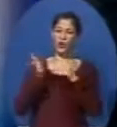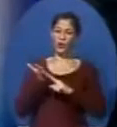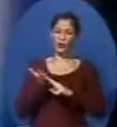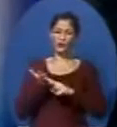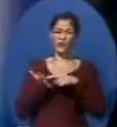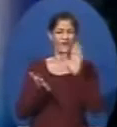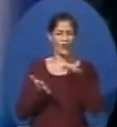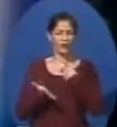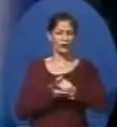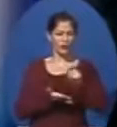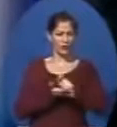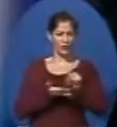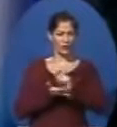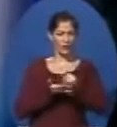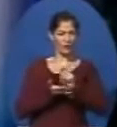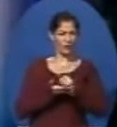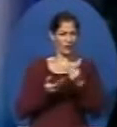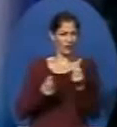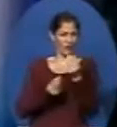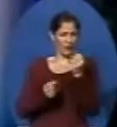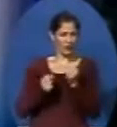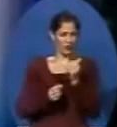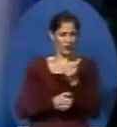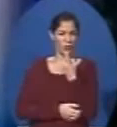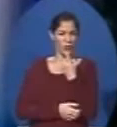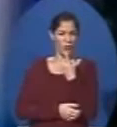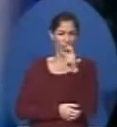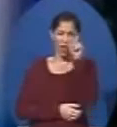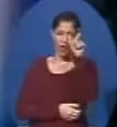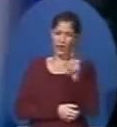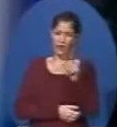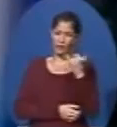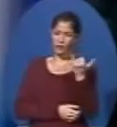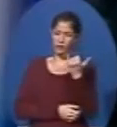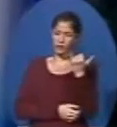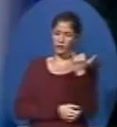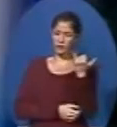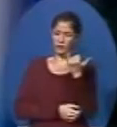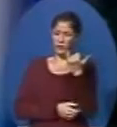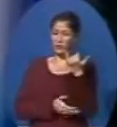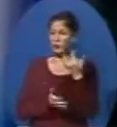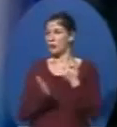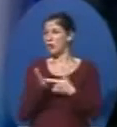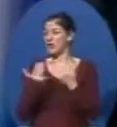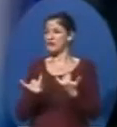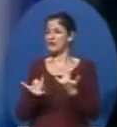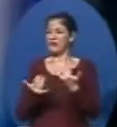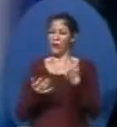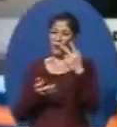נכון. זאת אומרת שעכשיו כל אדם שהוא לקה בסרטן יוכל לבקש להשתחרר מבית הסוהר למעצר בית.